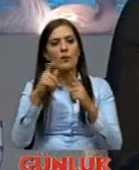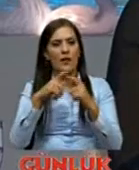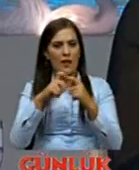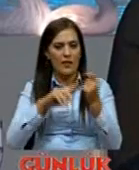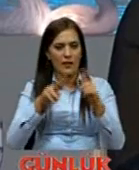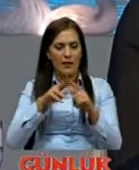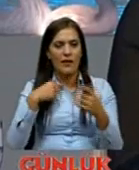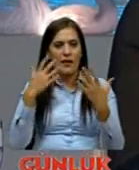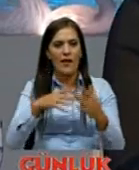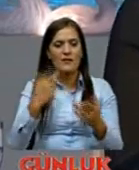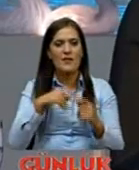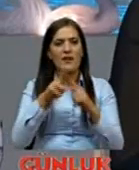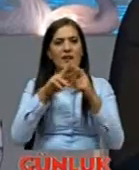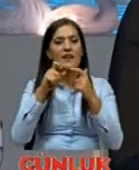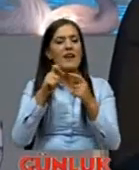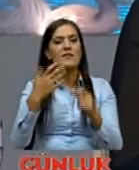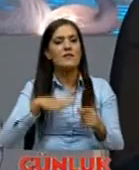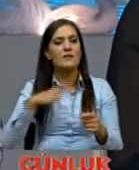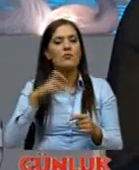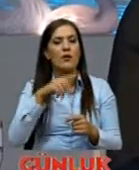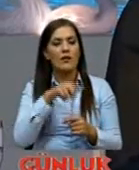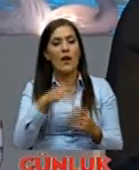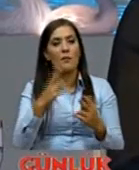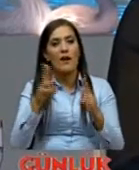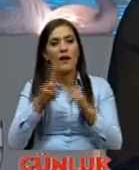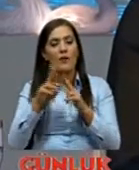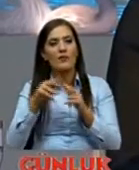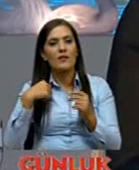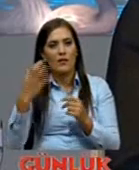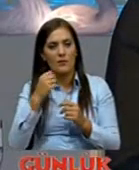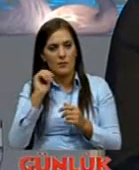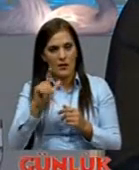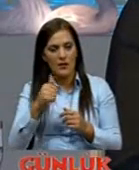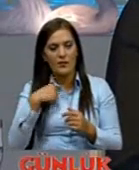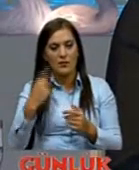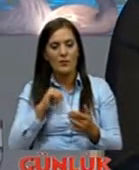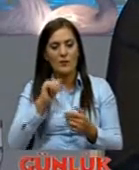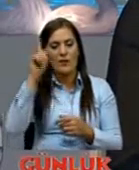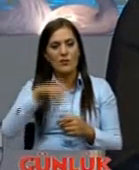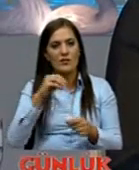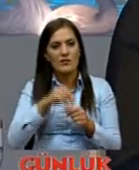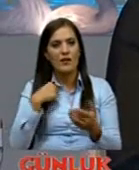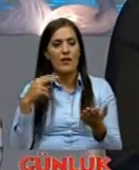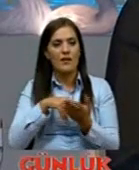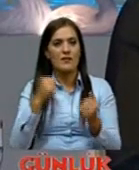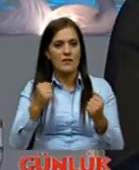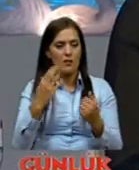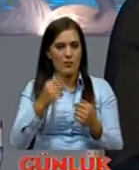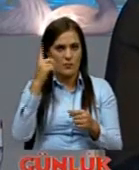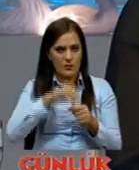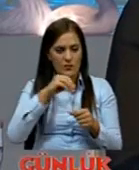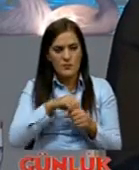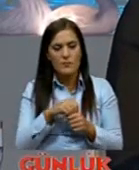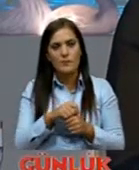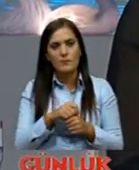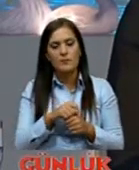Çünkü kasın bizden istediği şey aslında protein. Doğru. Ama karbonhidrat almam gerekir ki gün içerisinde beni ayakta tutsun, enerjimi tetiklemesi